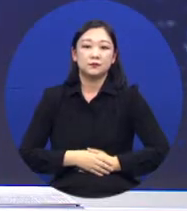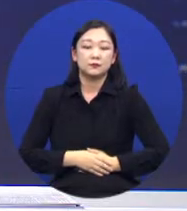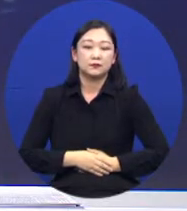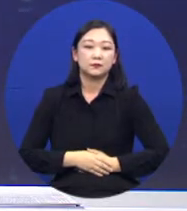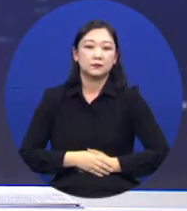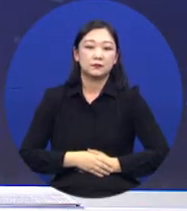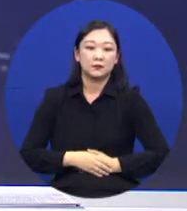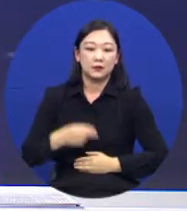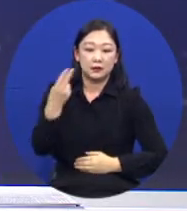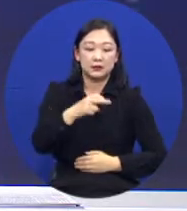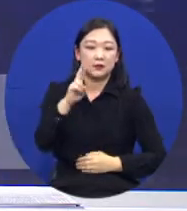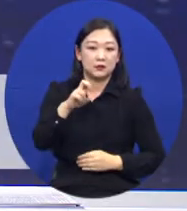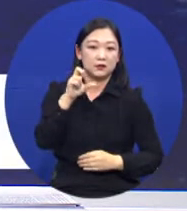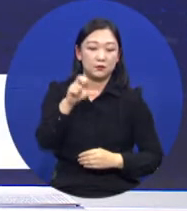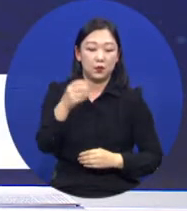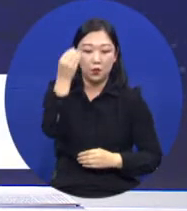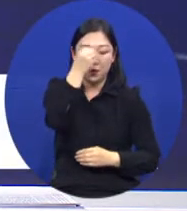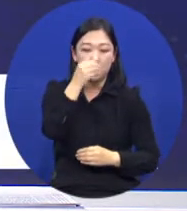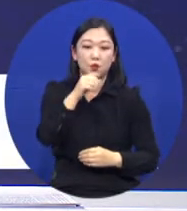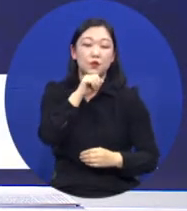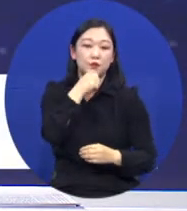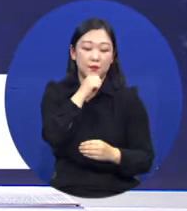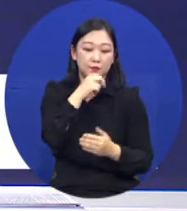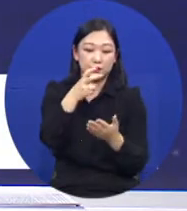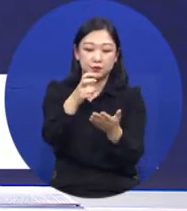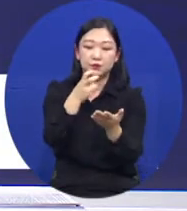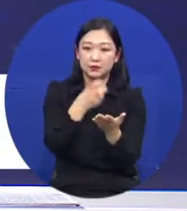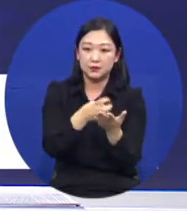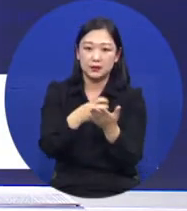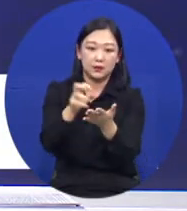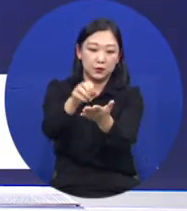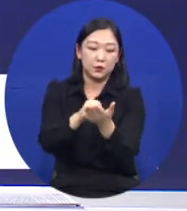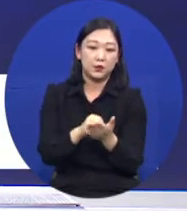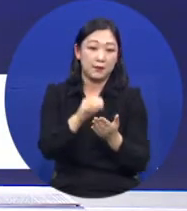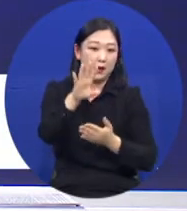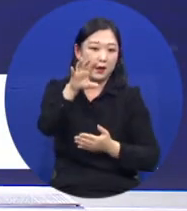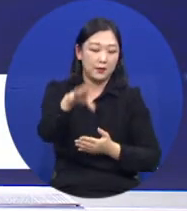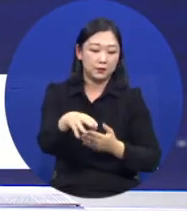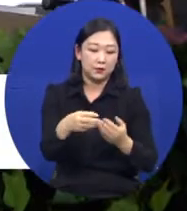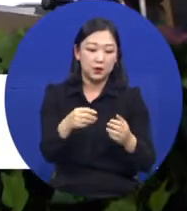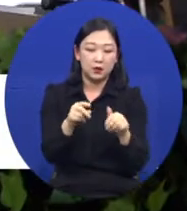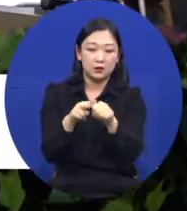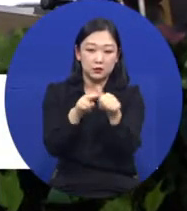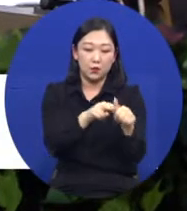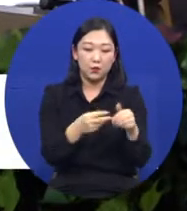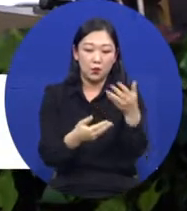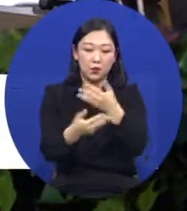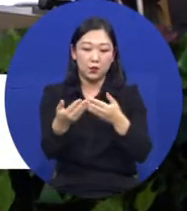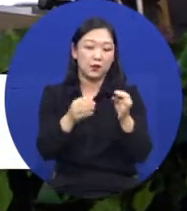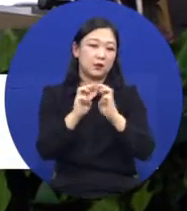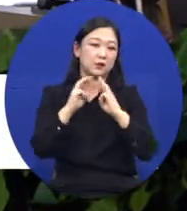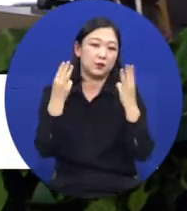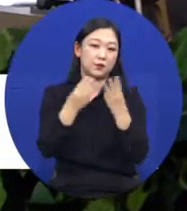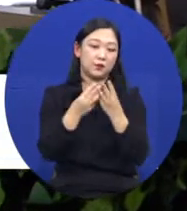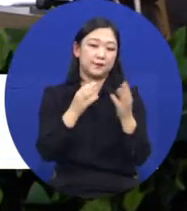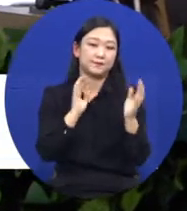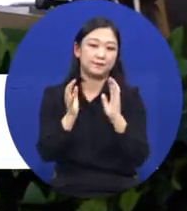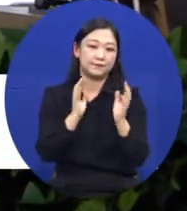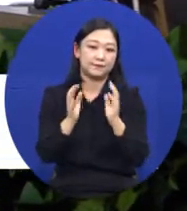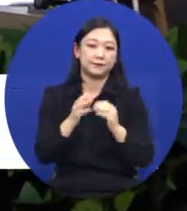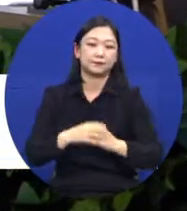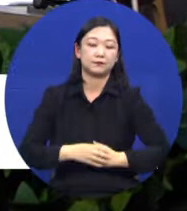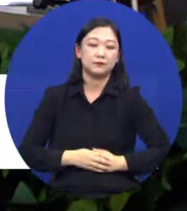오는 2025년 고교 학점 제 도입을 앞두고 정보를 공유하기 위한 토크 콘서트가 열렸습니다 이번